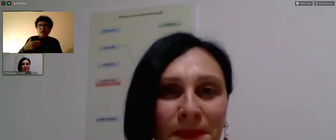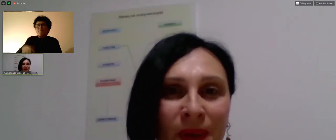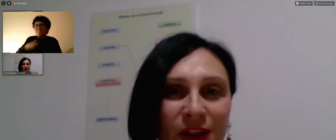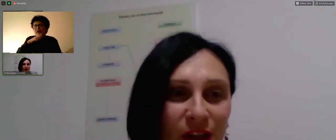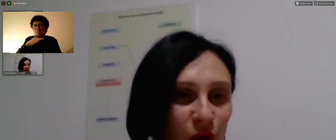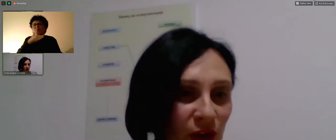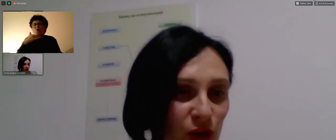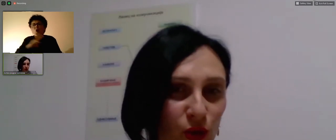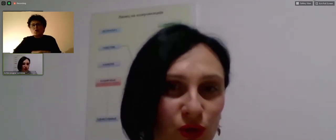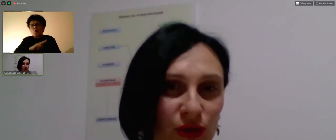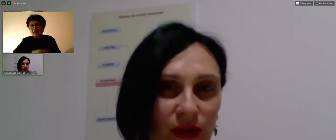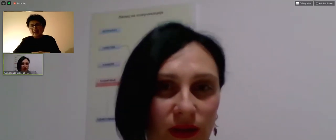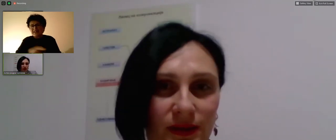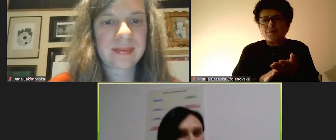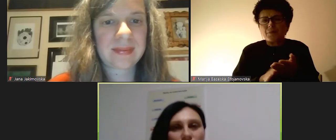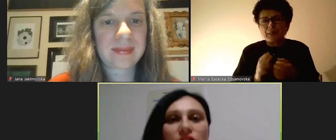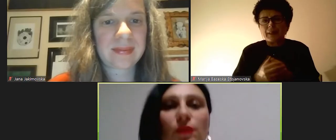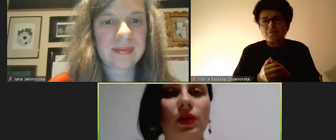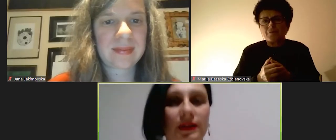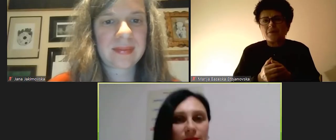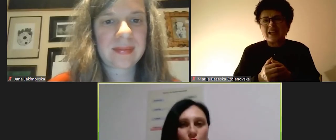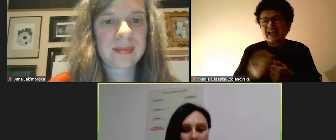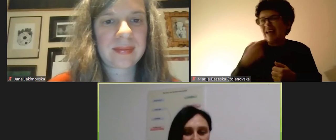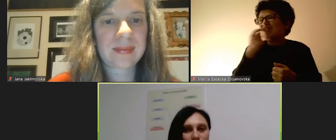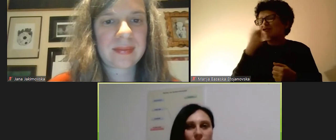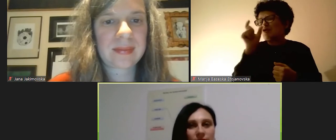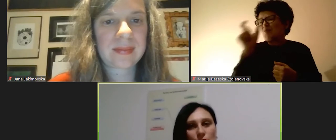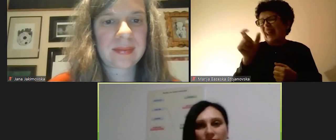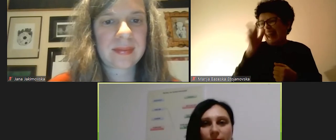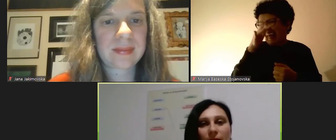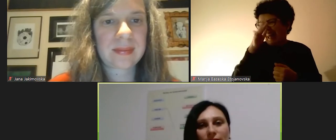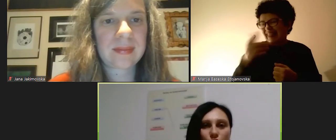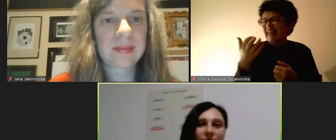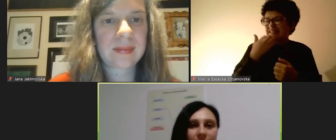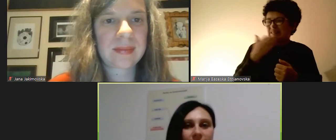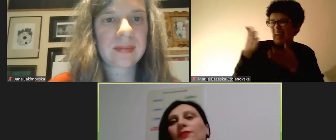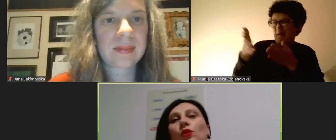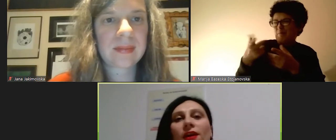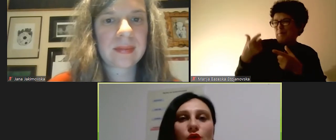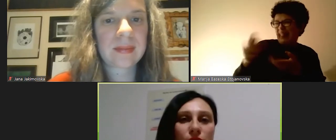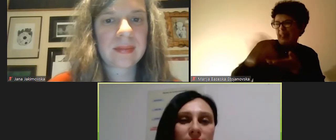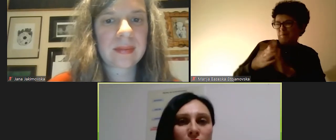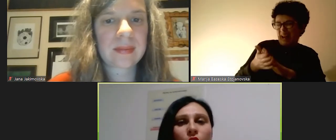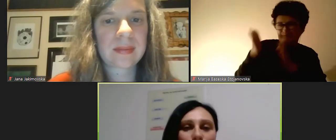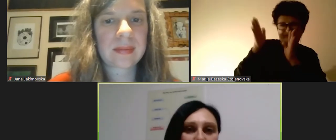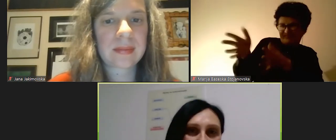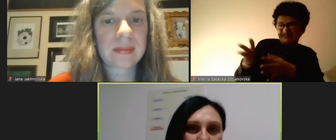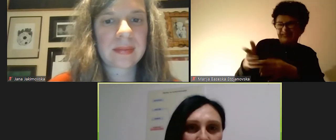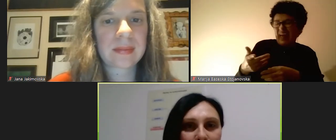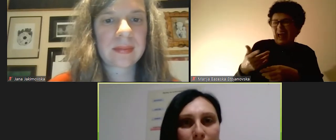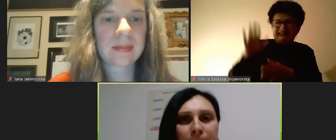тренувајќи од нарекување со поградни зборови, исмејување на партнерот, партнерката во јавност,